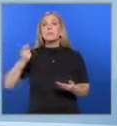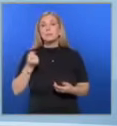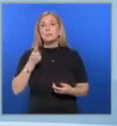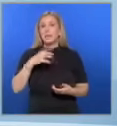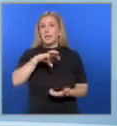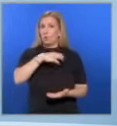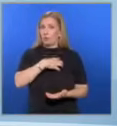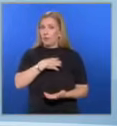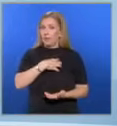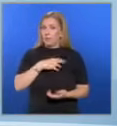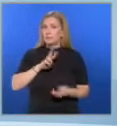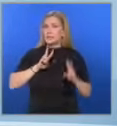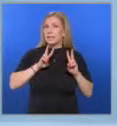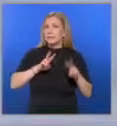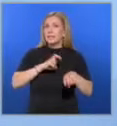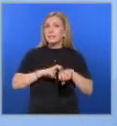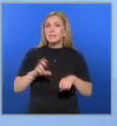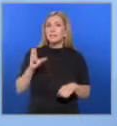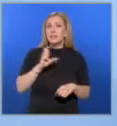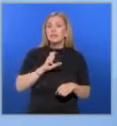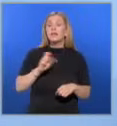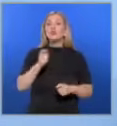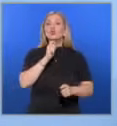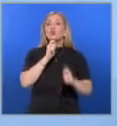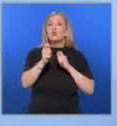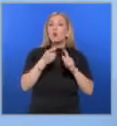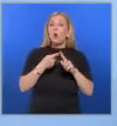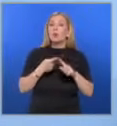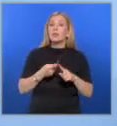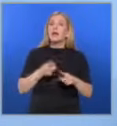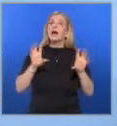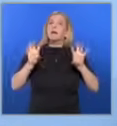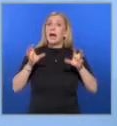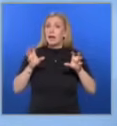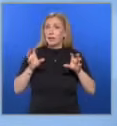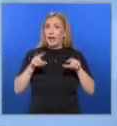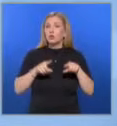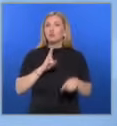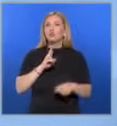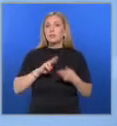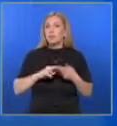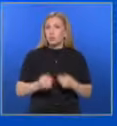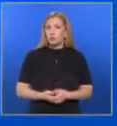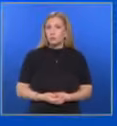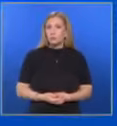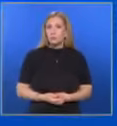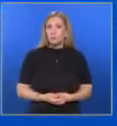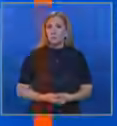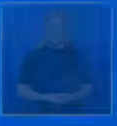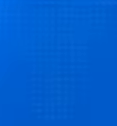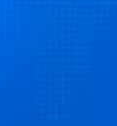парламентарната група на ГЕРБ СДС Деница Сачева и журналистът от Дарик Радио Константин Вълков.